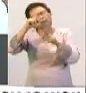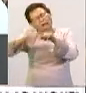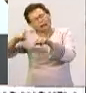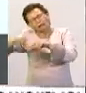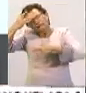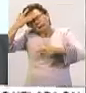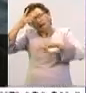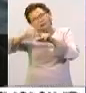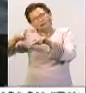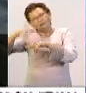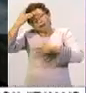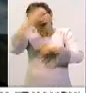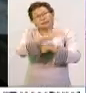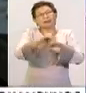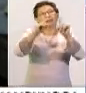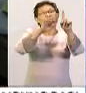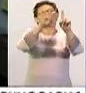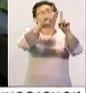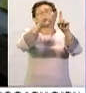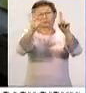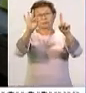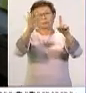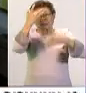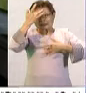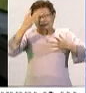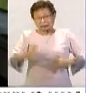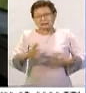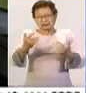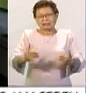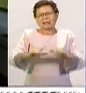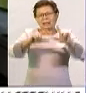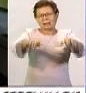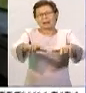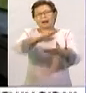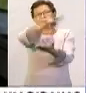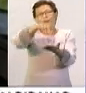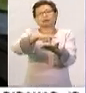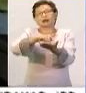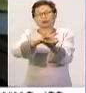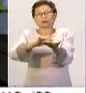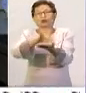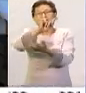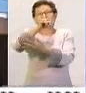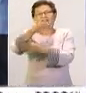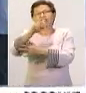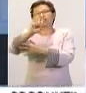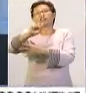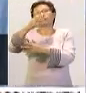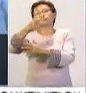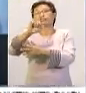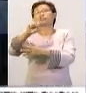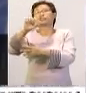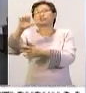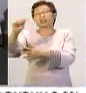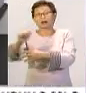komplikasi kesihatan. Manakala 149 pesakit kini ditempatkan di pusat rawatan TH Shishah. Bagi